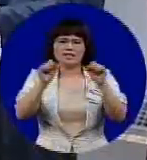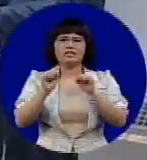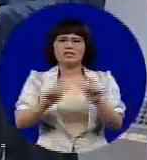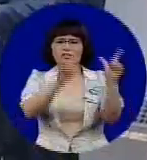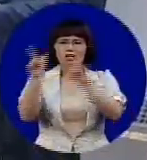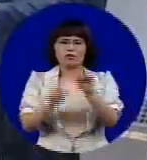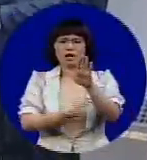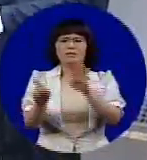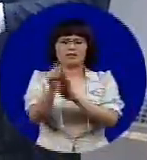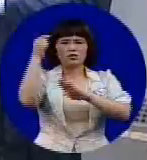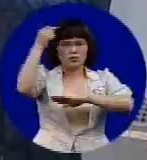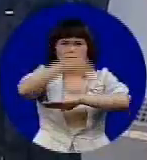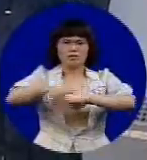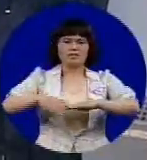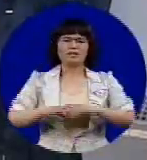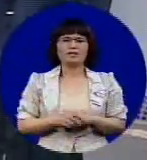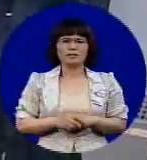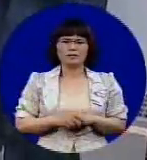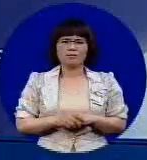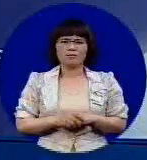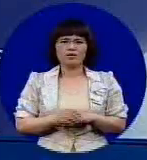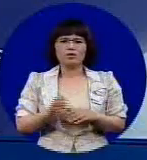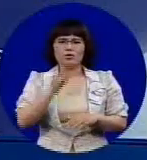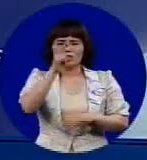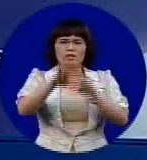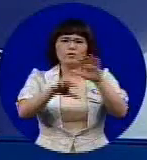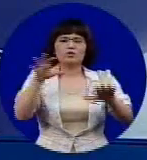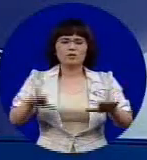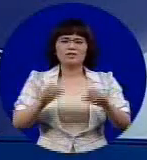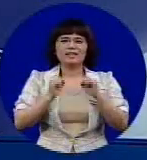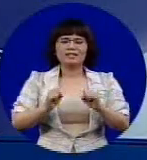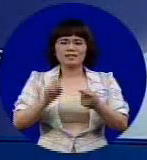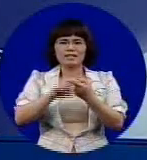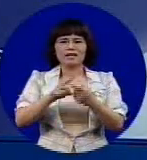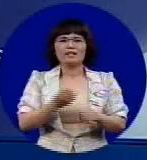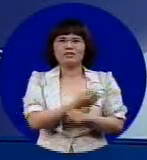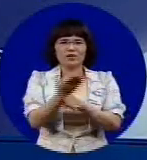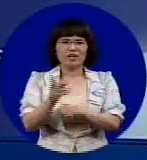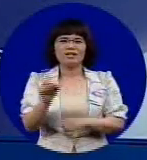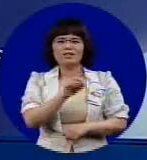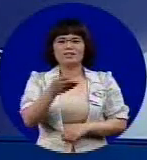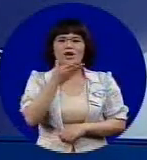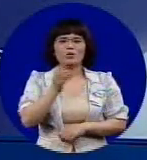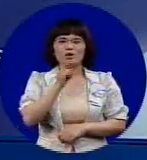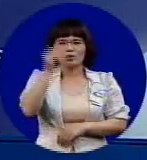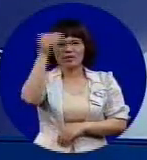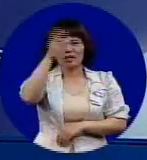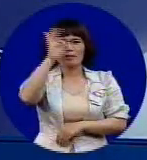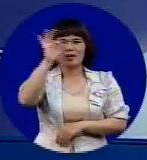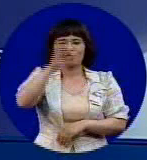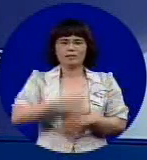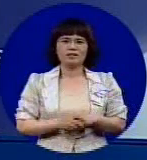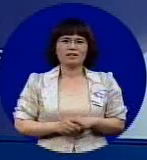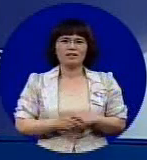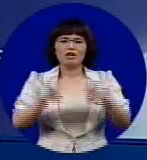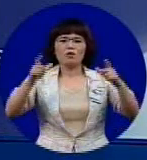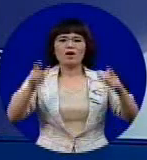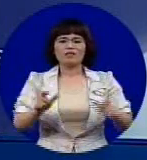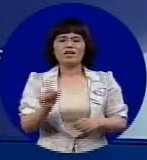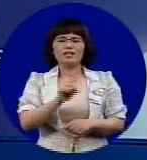생활체육 활성화에 앞장설 계획입니다. 용인의 이모저모를 생생하게 전해드리는 행복한